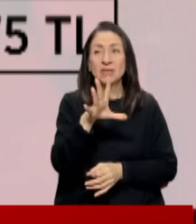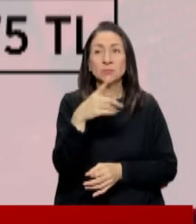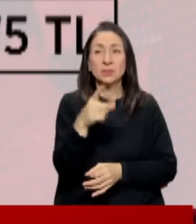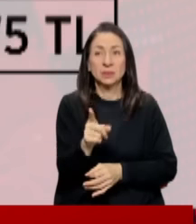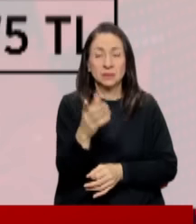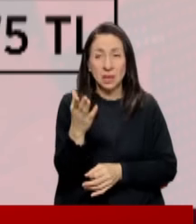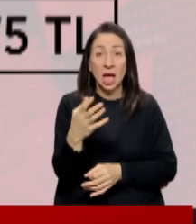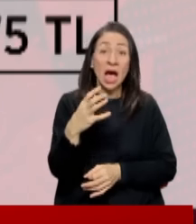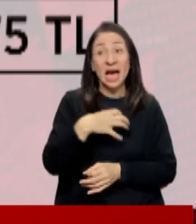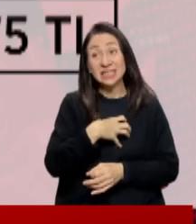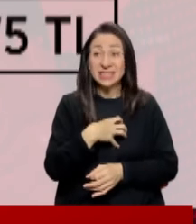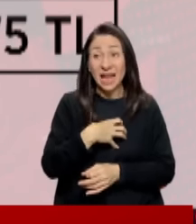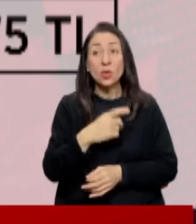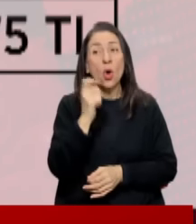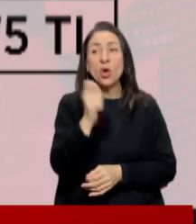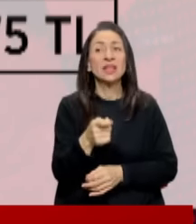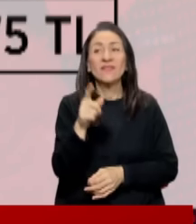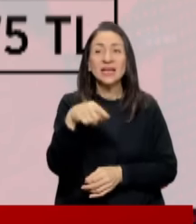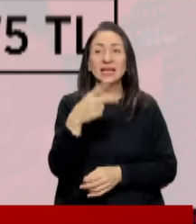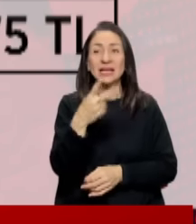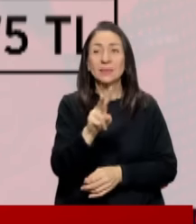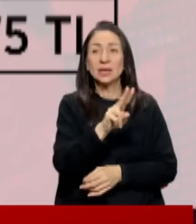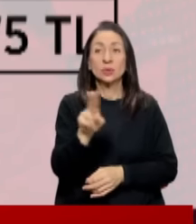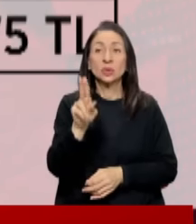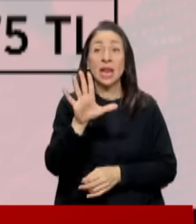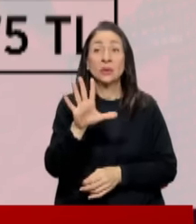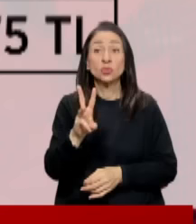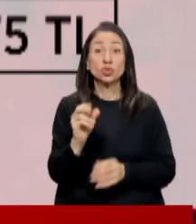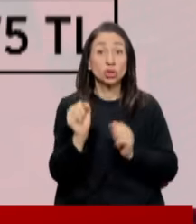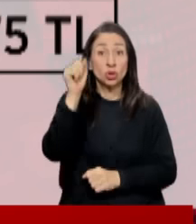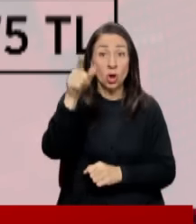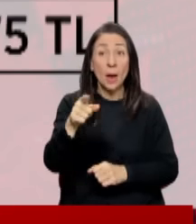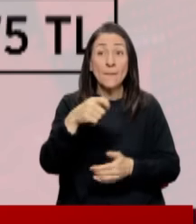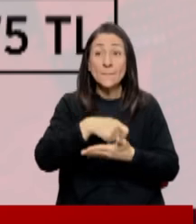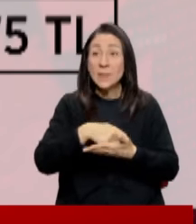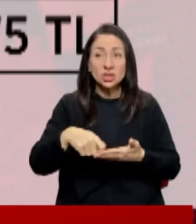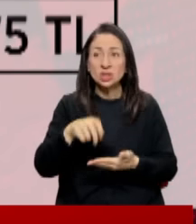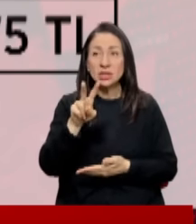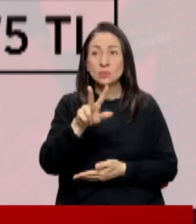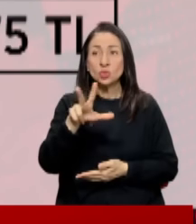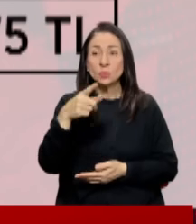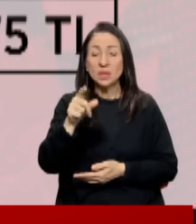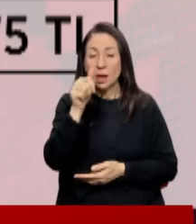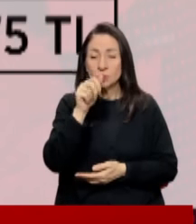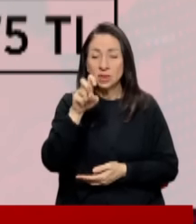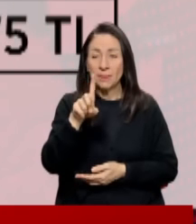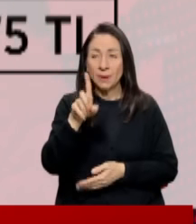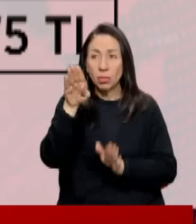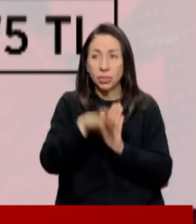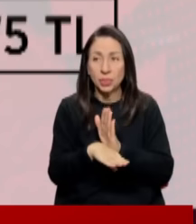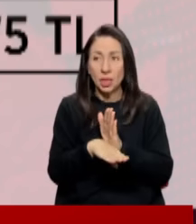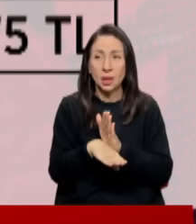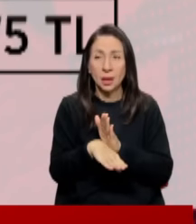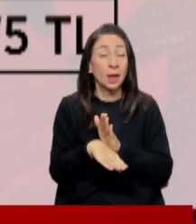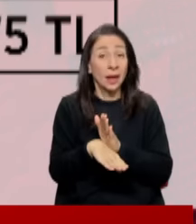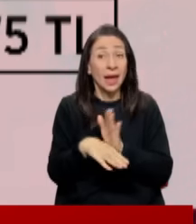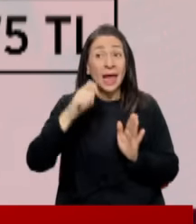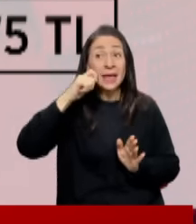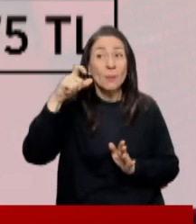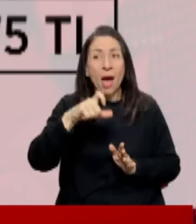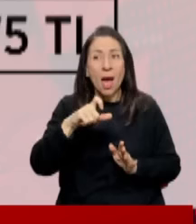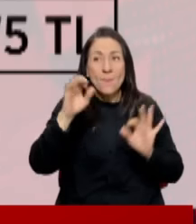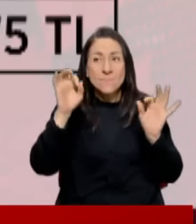bin lira. Haziran ayında ödediği vergi 2753 liraya çıkıyor. Maaşı da 23.681 liraya düşüyor. Ekim